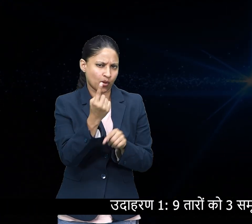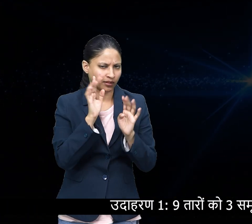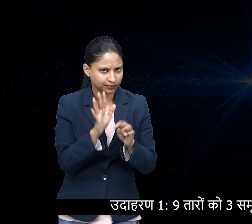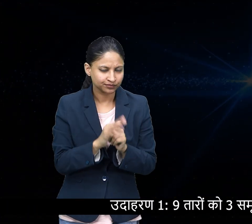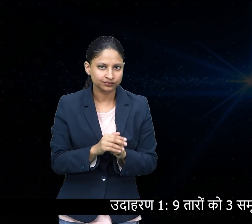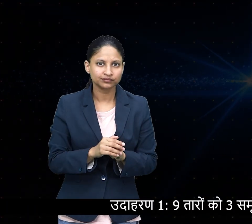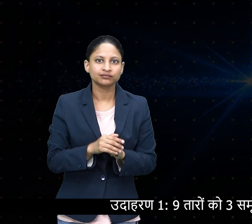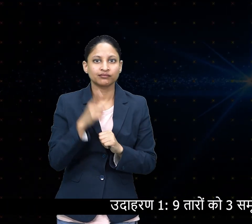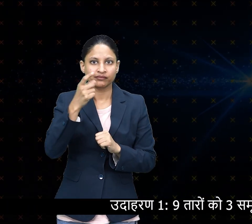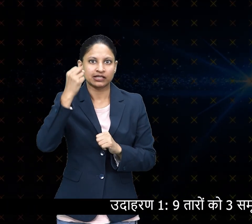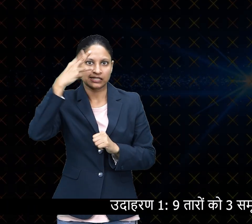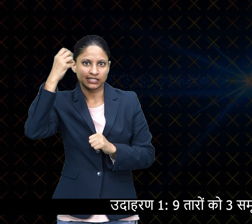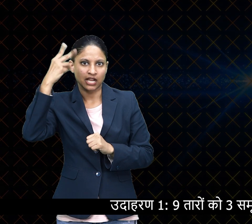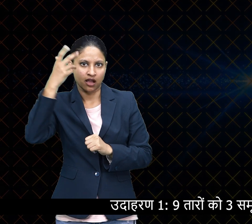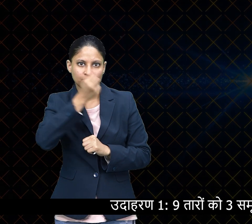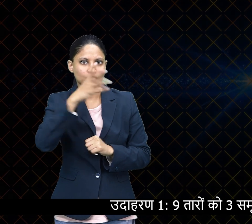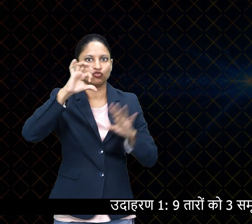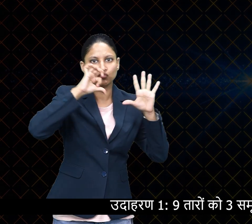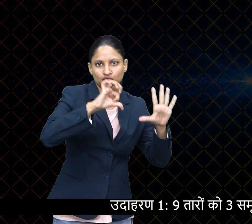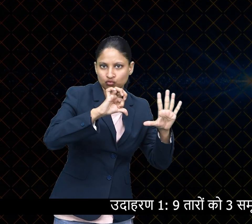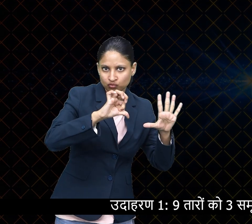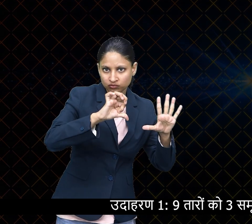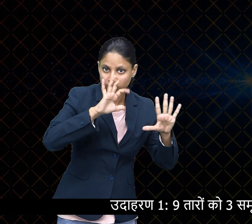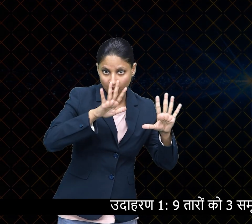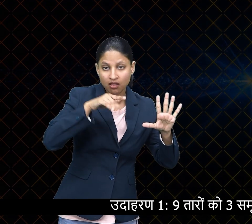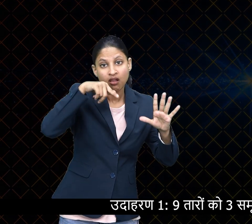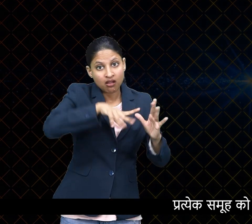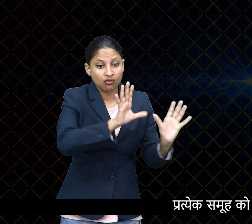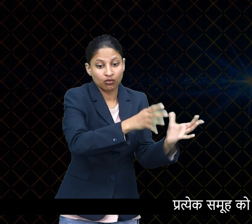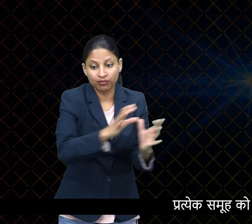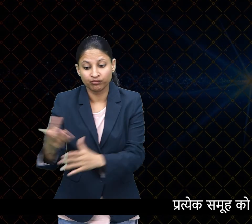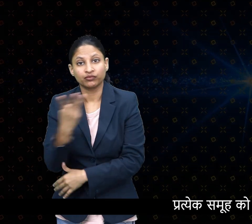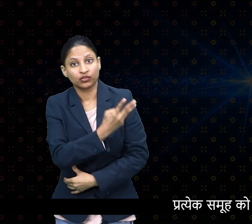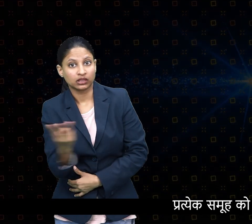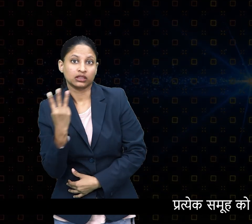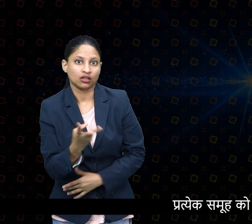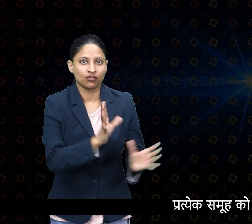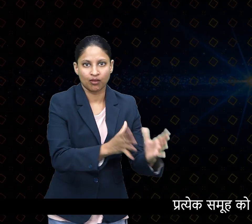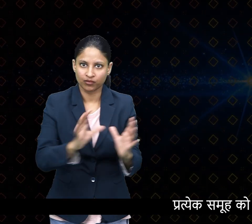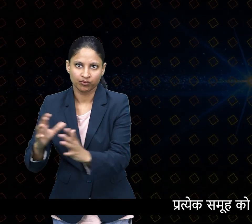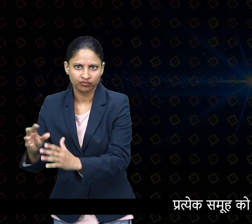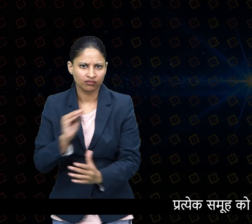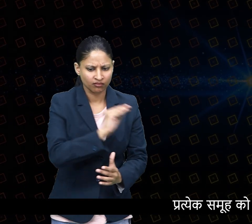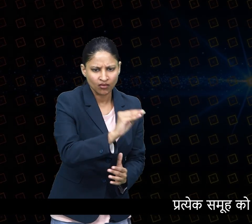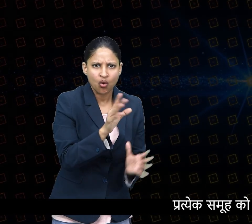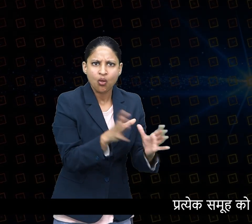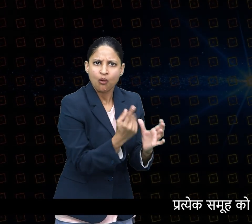उदाहरण एक, 9 तारों को 3 समूहों में विभाजित किया गया, प्रत्येक समूह को 3 तारे मिलते